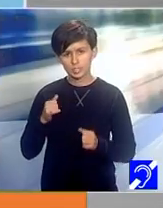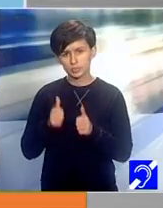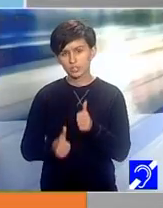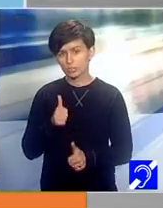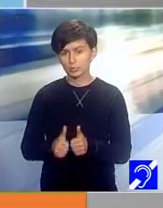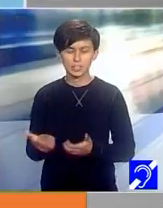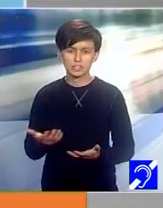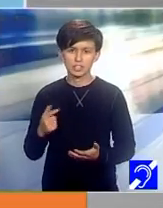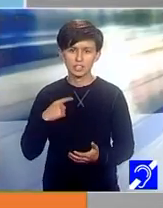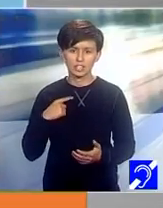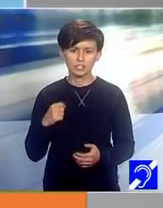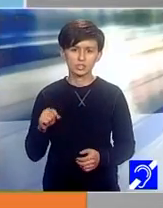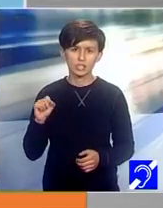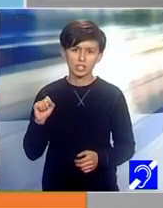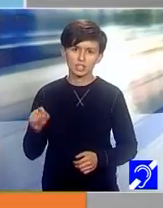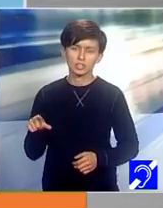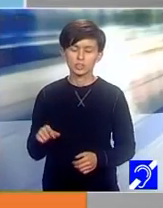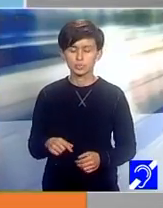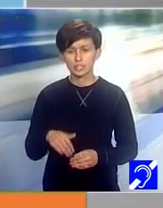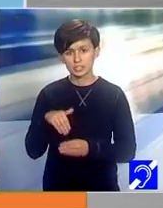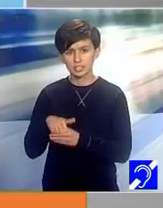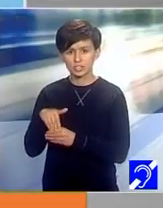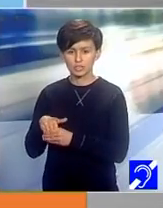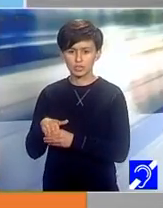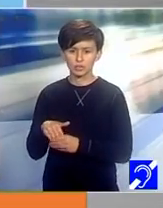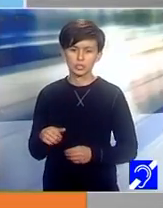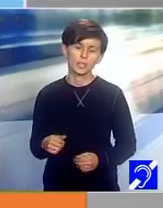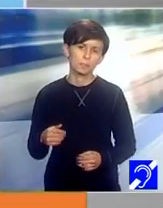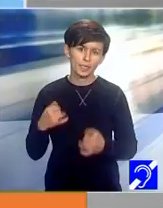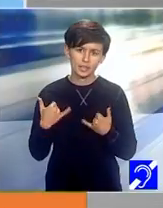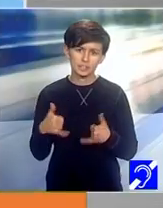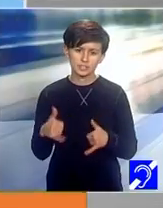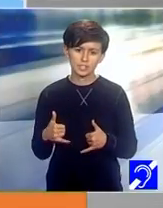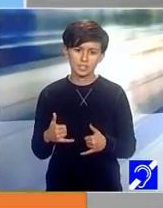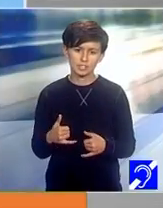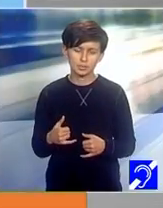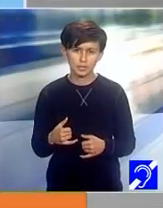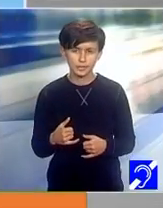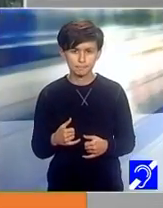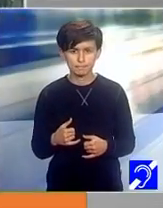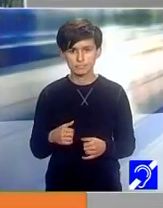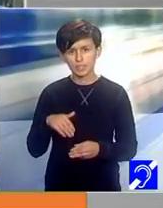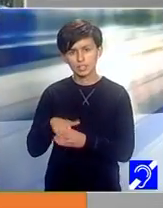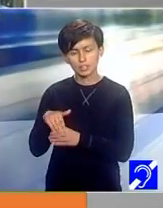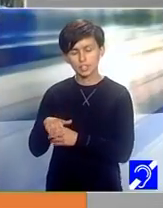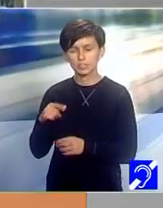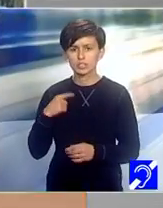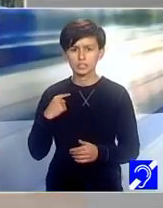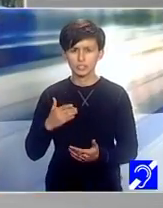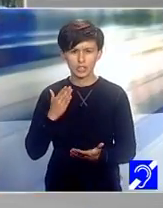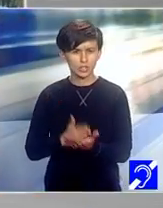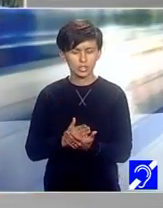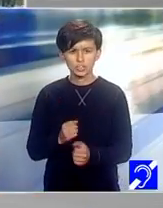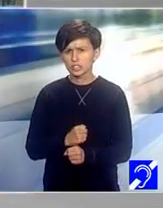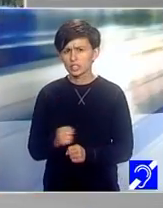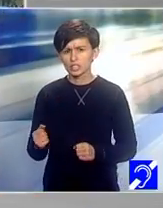sunt 12 voturi, s-a întâmplat să la vot să fie o decizie foarte